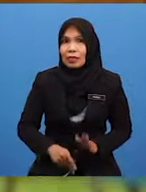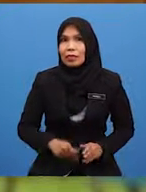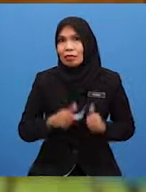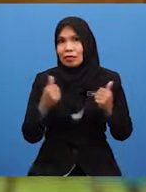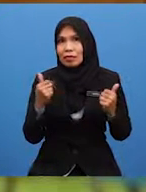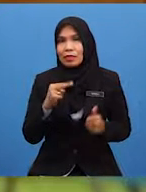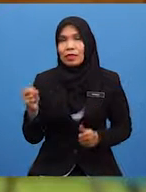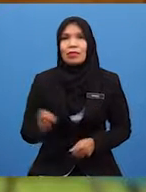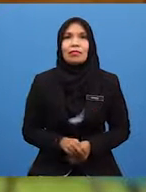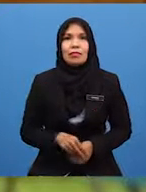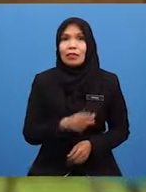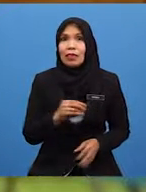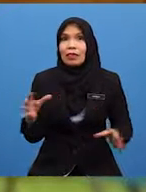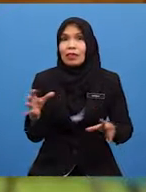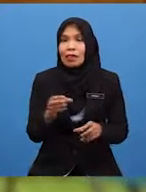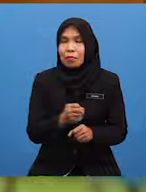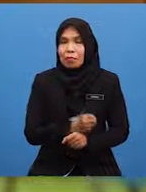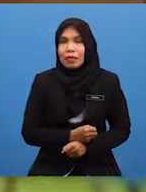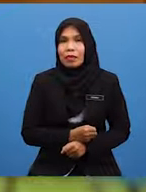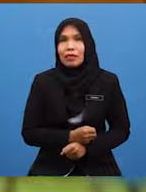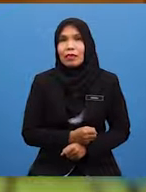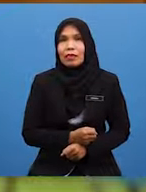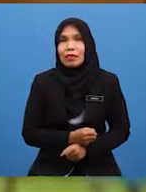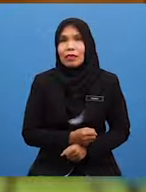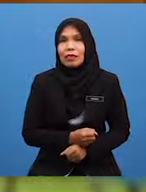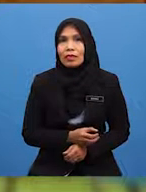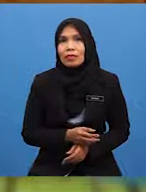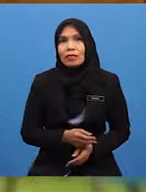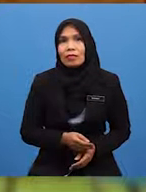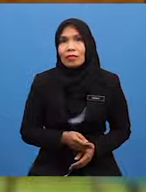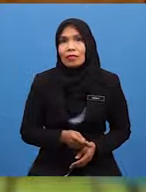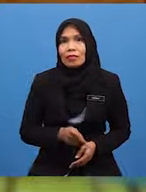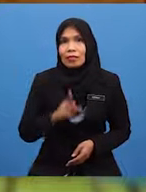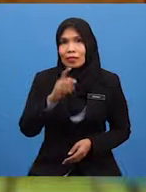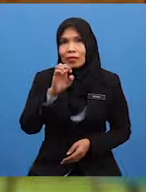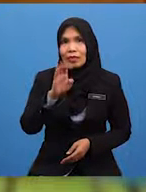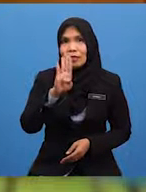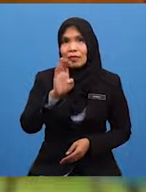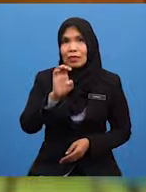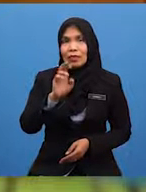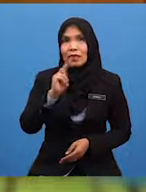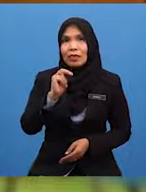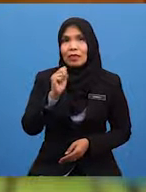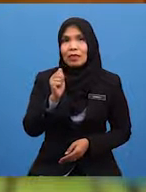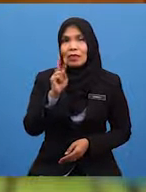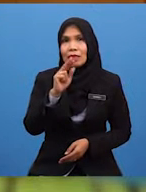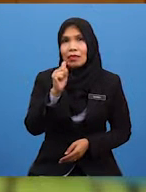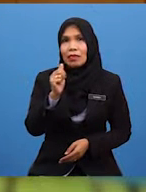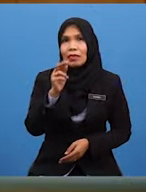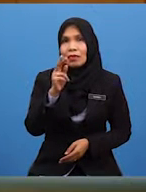ibu bapa sebelum melakukan aktiviti ini sendirian di rumah.